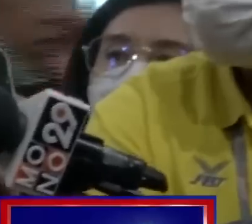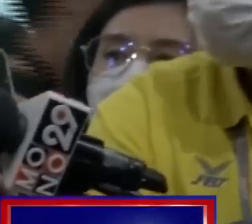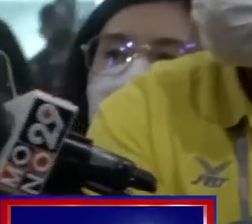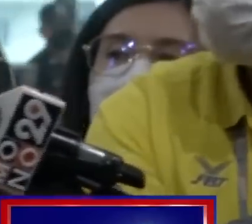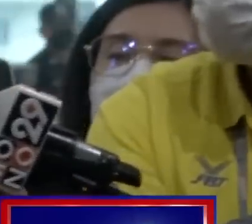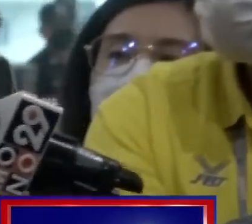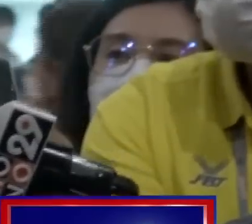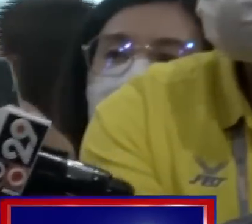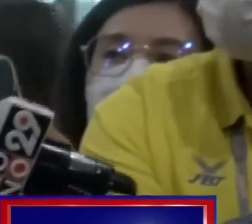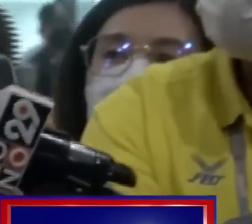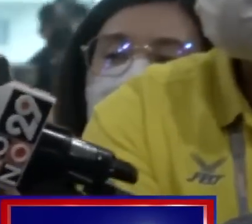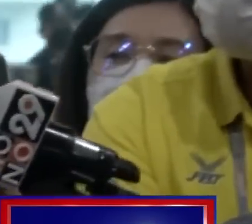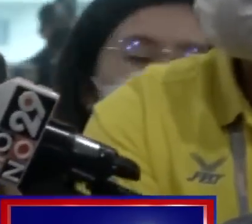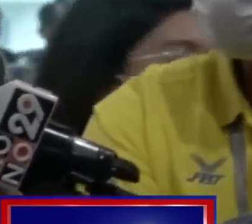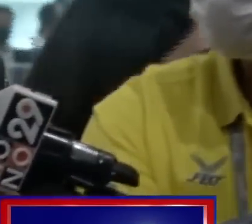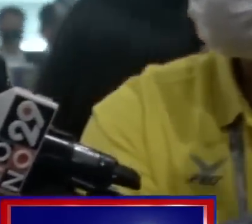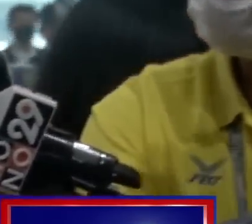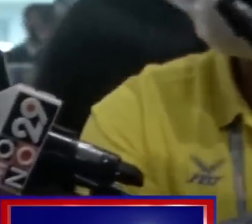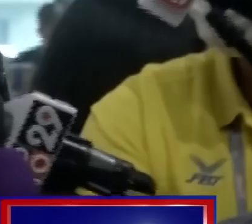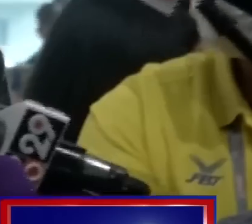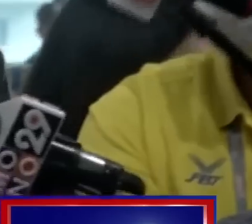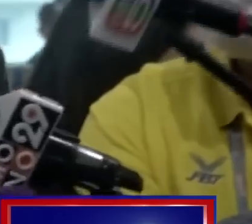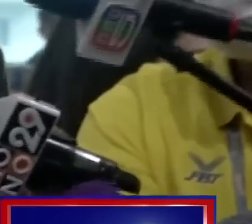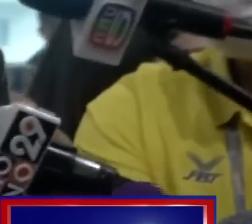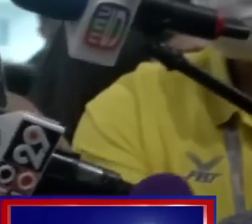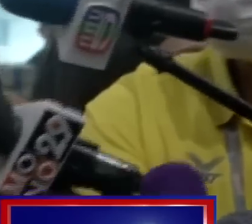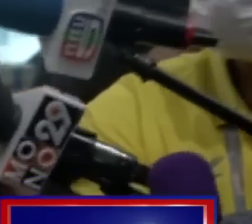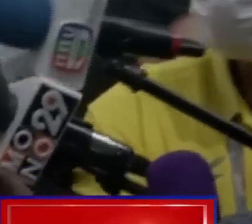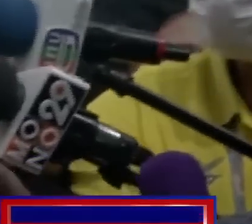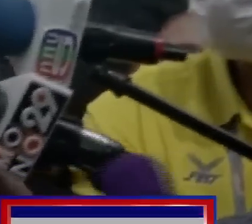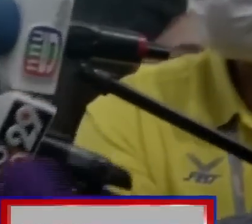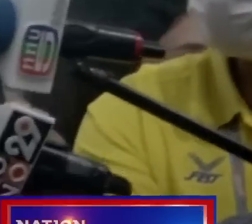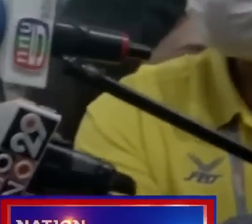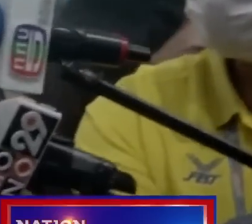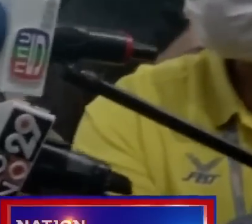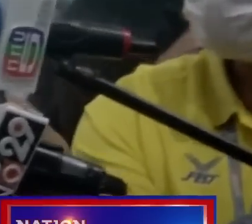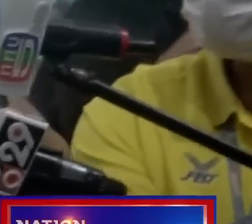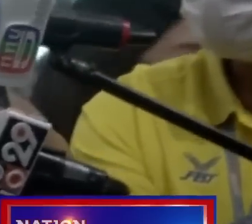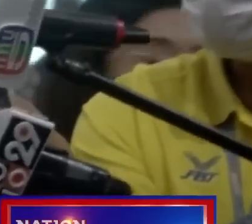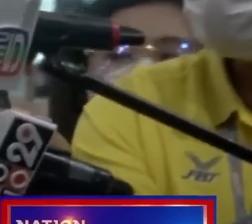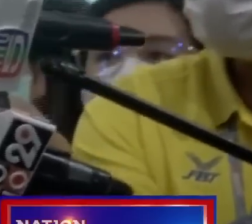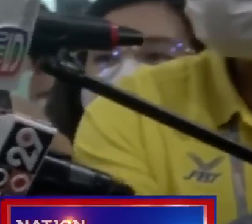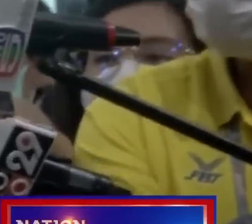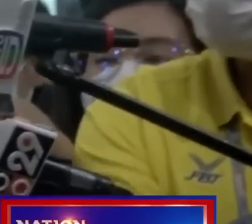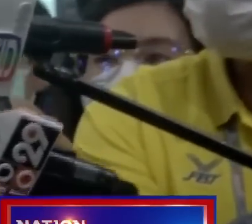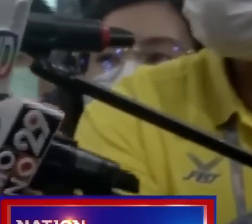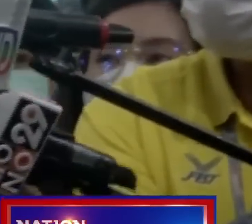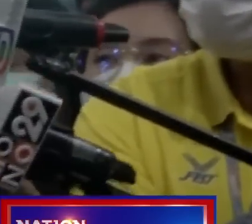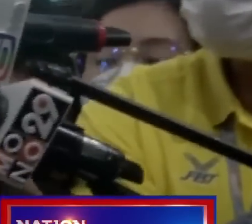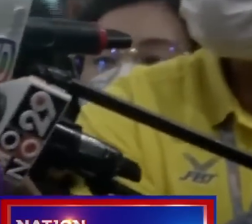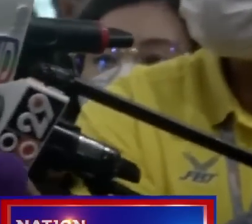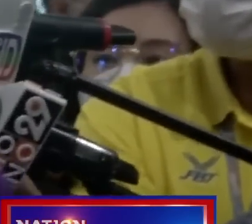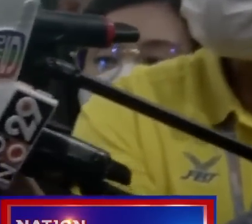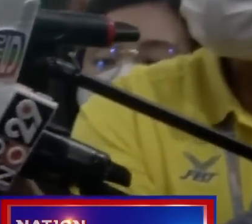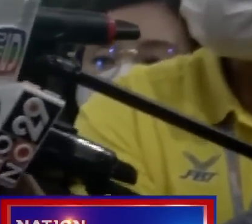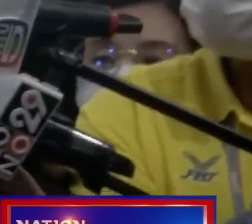ล้วก็ไม่ได้รู้สึกตื่นเต้นอะไรกับการอภิปรายของรังสิมันโรมที่มีการเชื่อมโยง